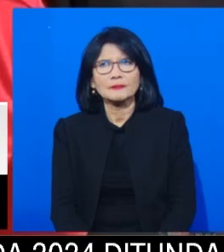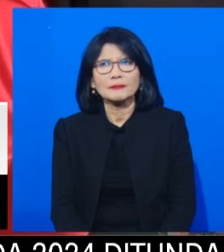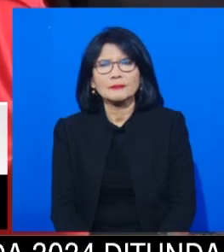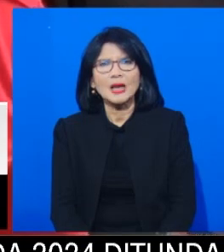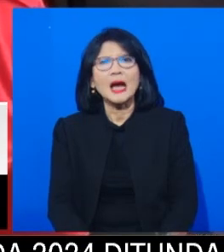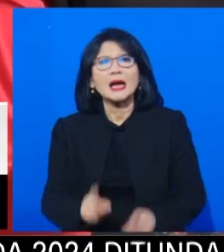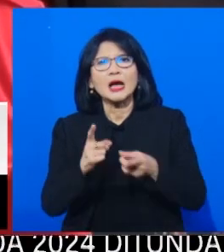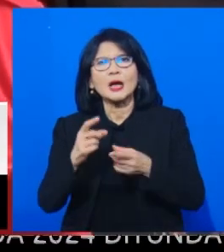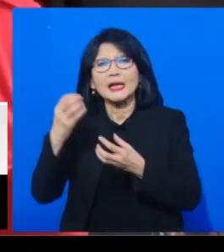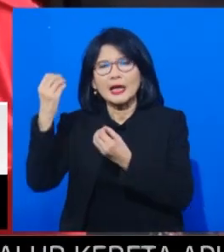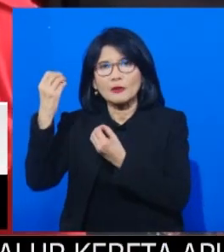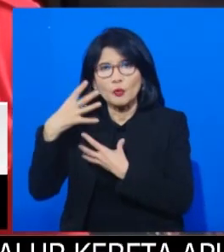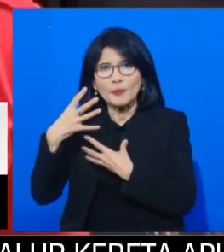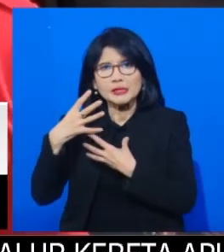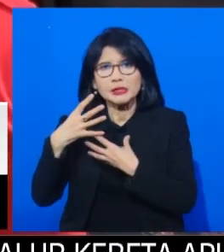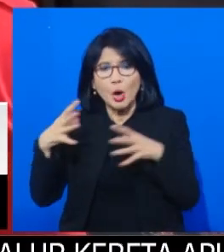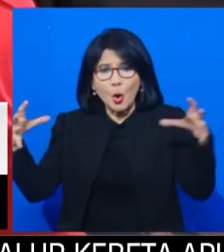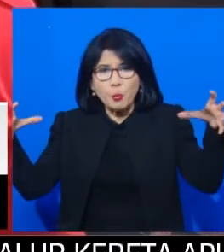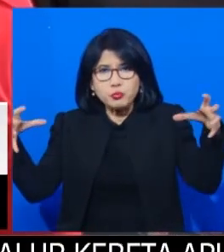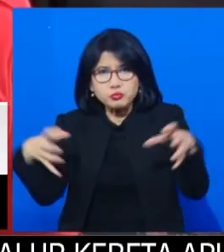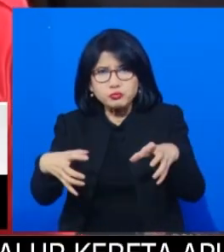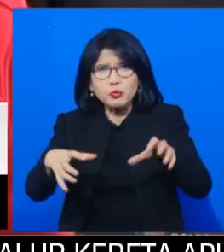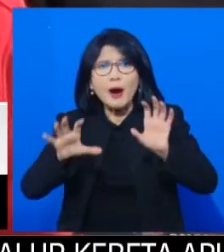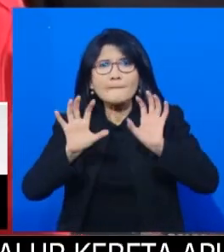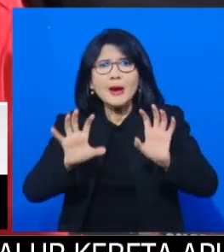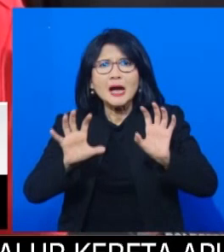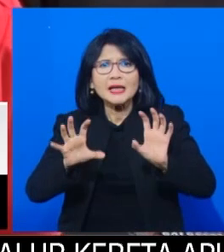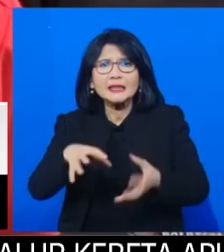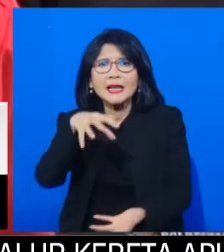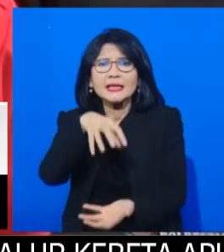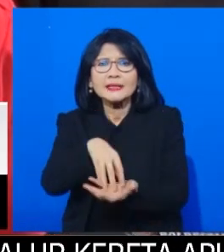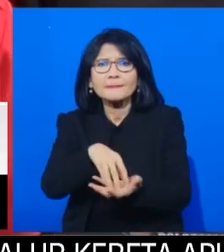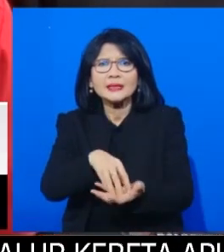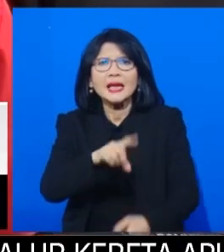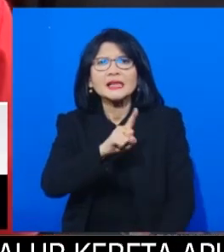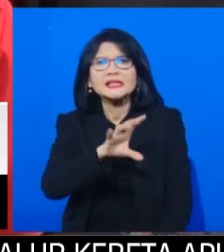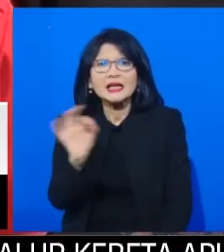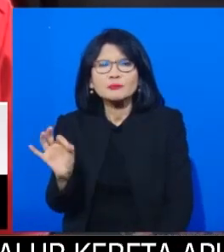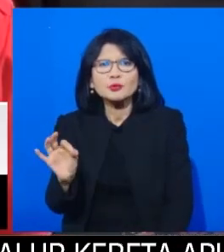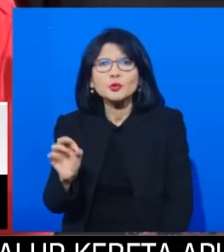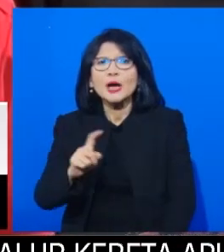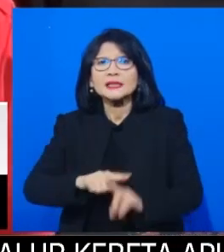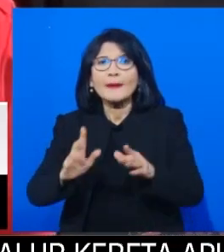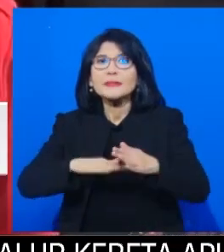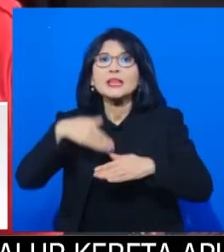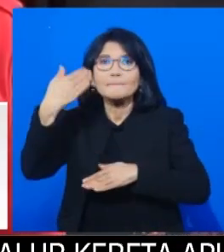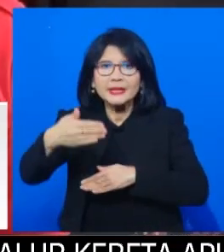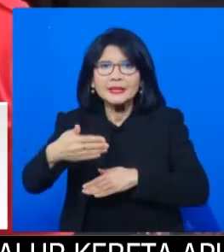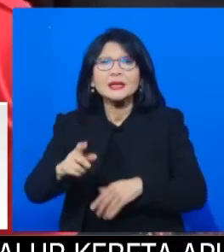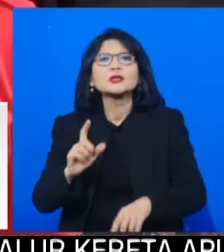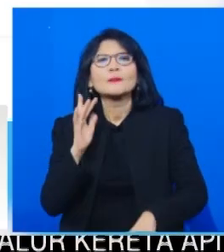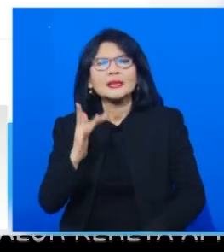informasi adanya over kapasitas dari yang seharusnya 1.000 ternyata melampaui, tapi masih kita dalami lagi